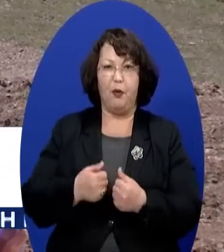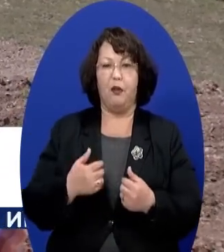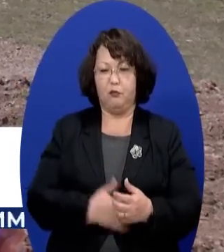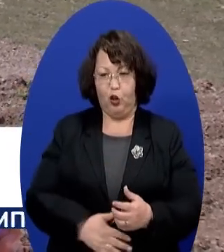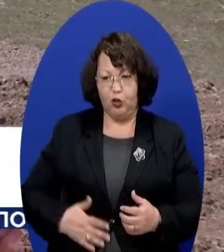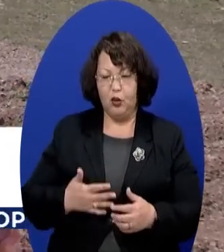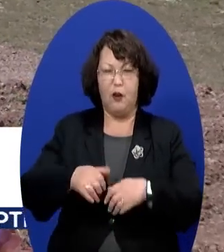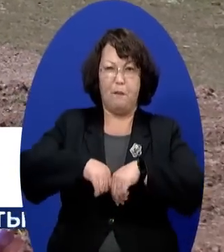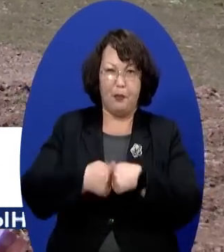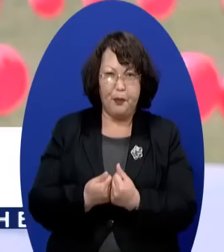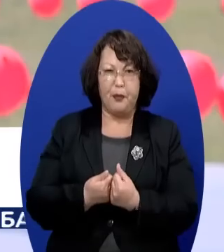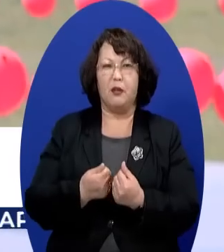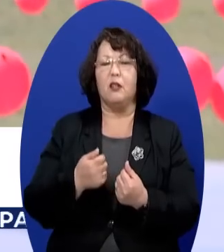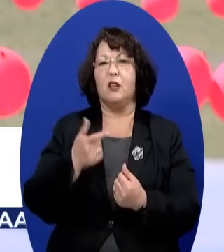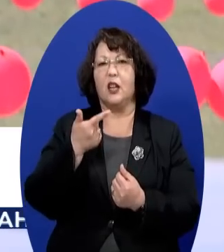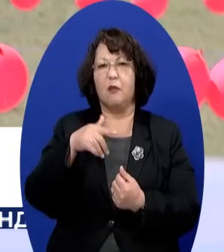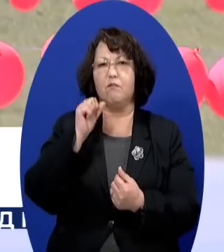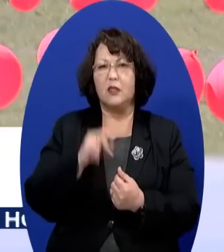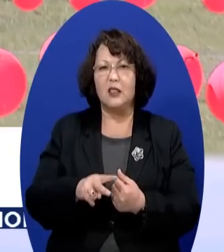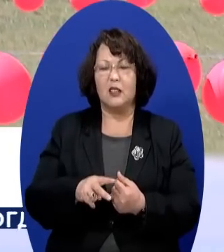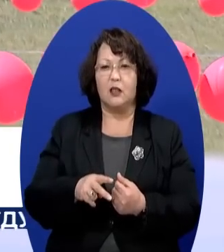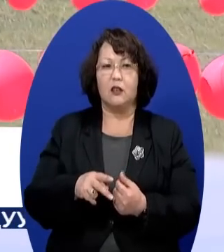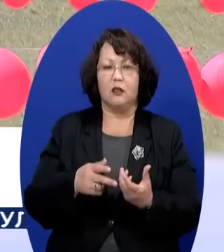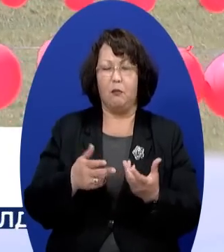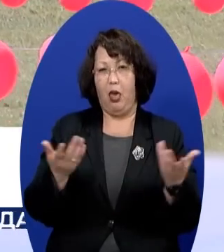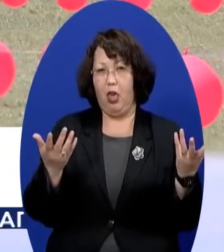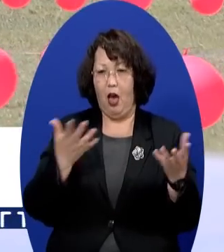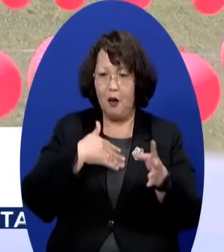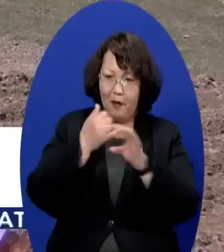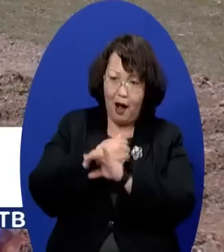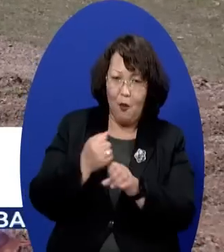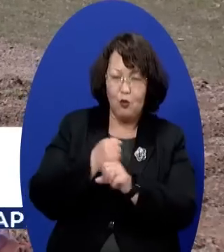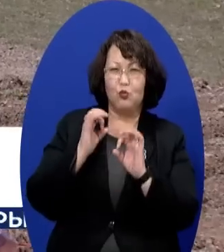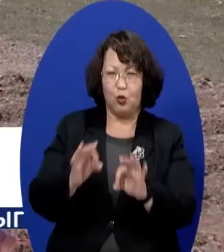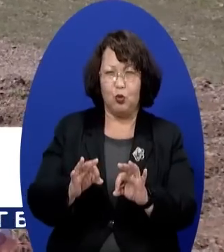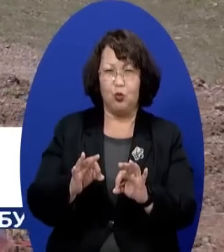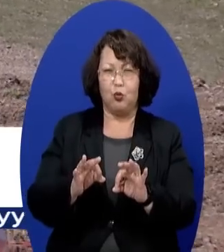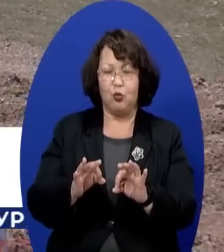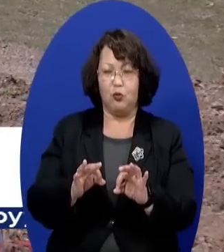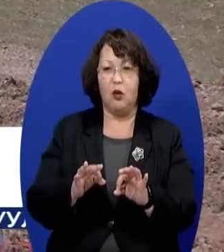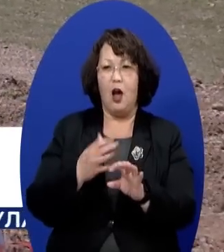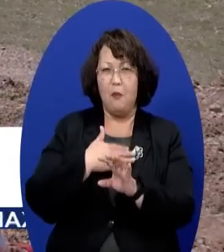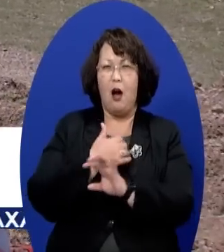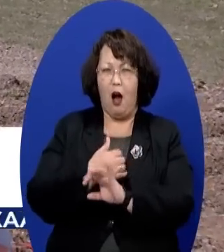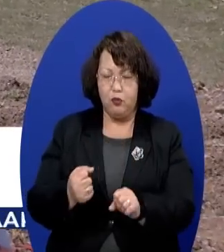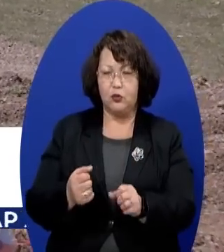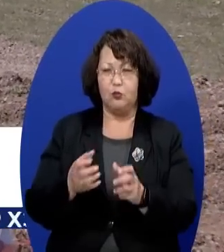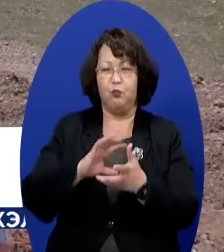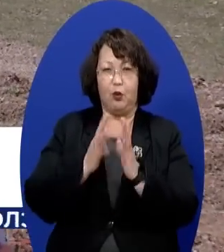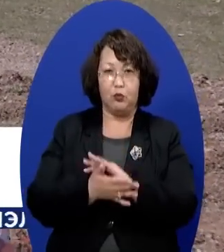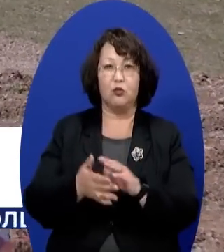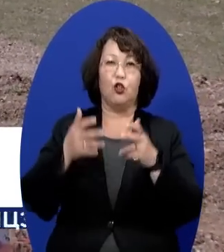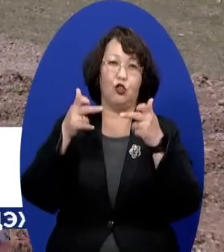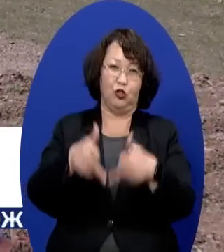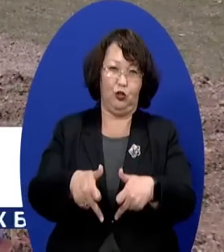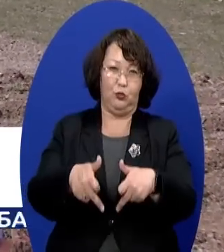олон гэмтлүүд одоо ингэж гэмтдэг. Гэмтэл бэрцсэн хүмүүсийн амь насыг аварч байгаа боловч одоо мэдээж тодорхой хэмжээний те хөдөлмөрийн